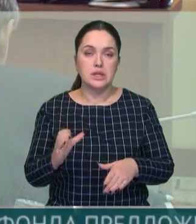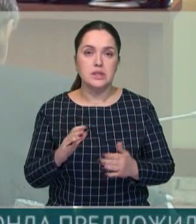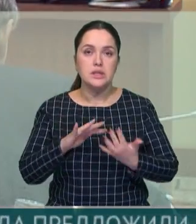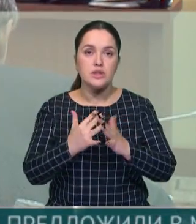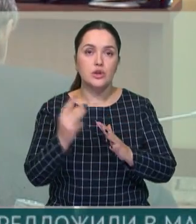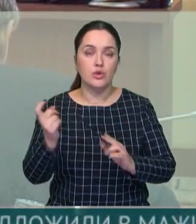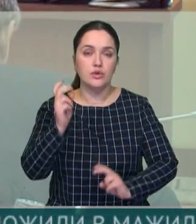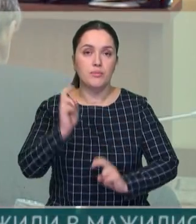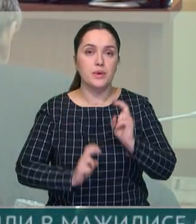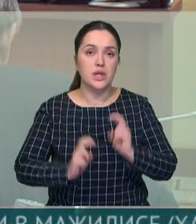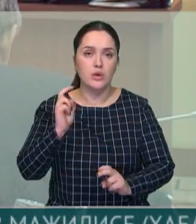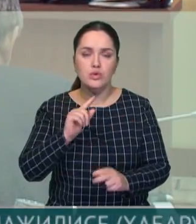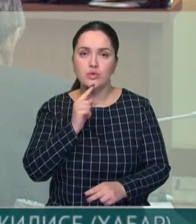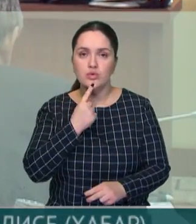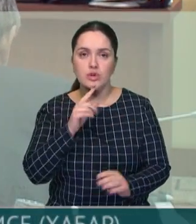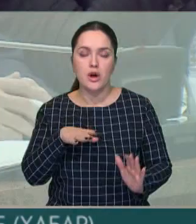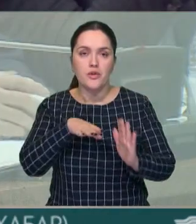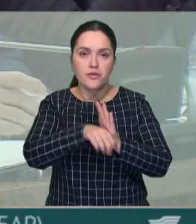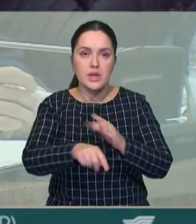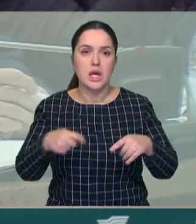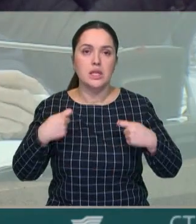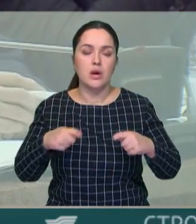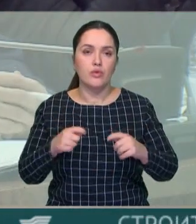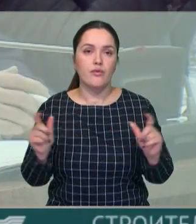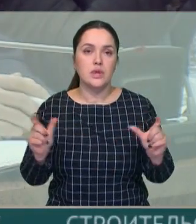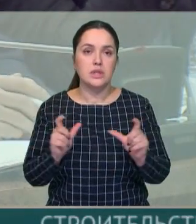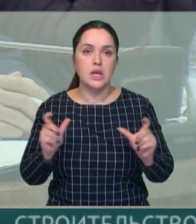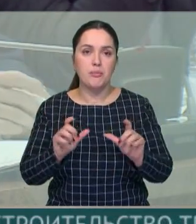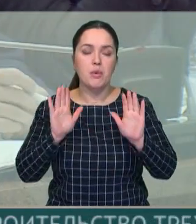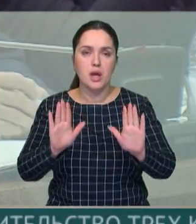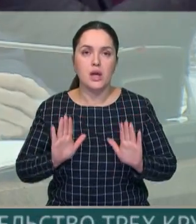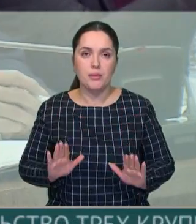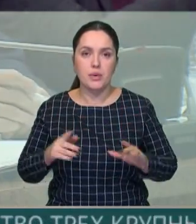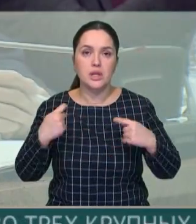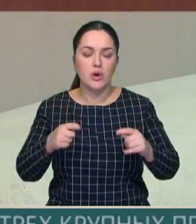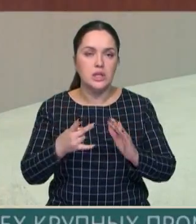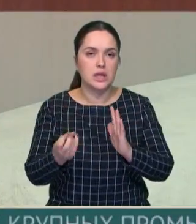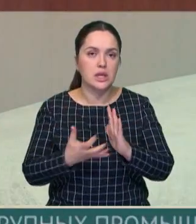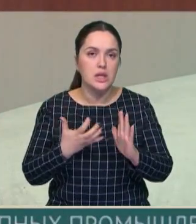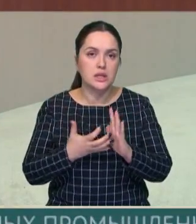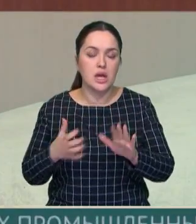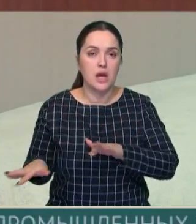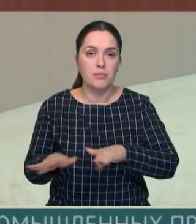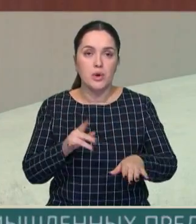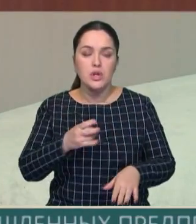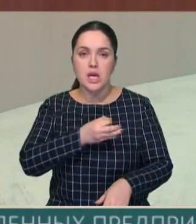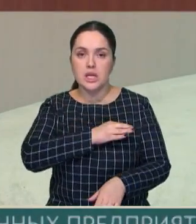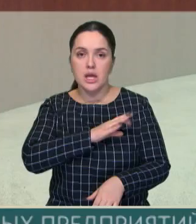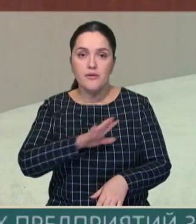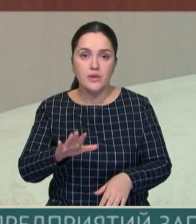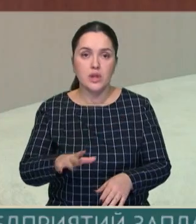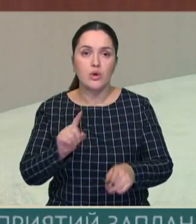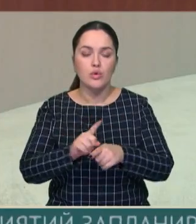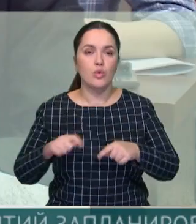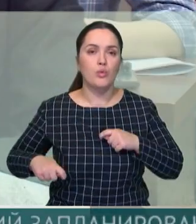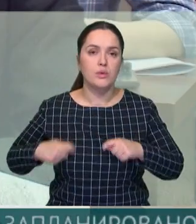Сельхозпредпринимателям сложно выйти в торговую сеть. Мер по развитию ярмарочной торговли недостаточно. Также была отмечена неэффективность, а иногда